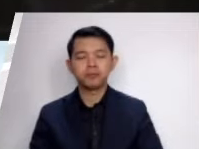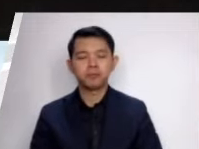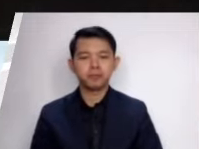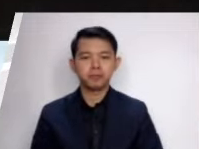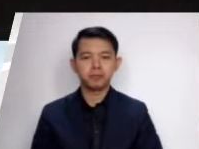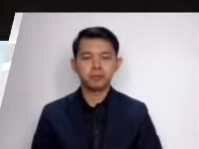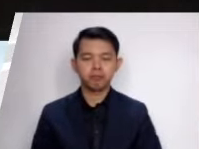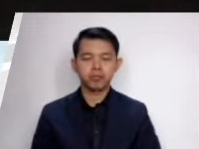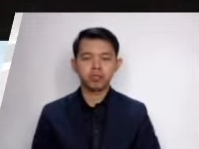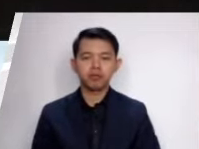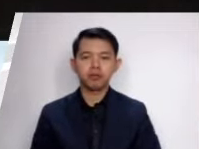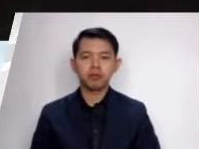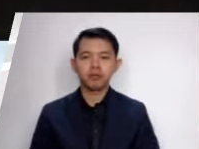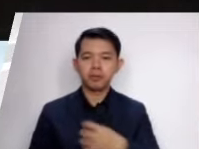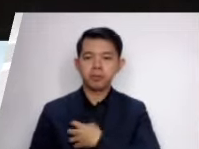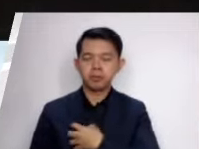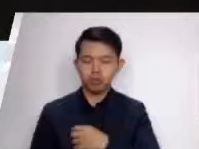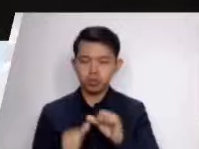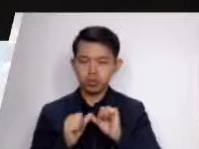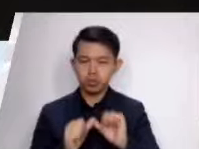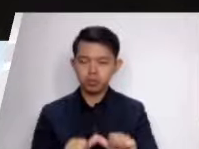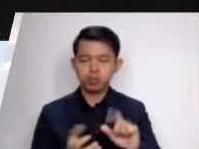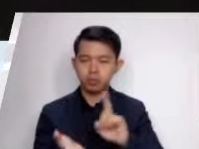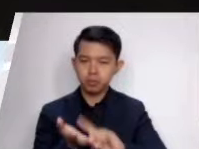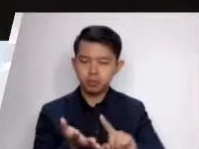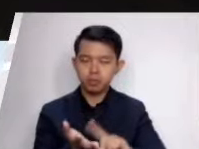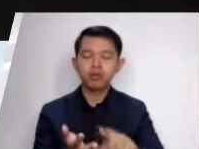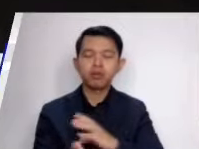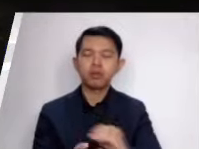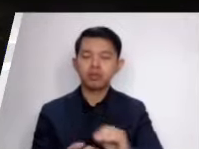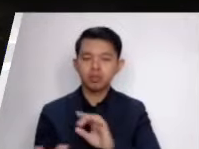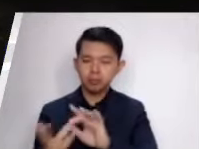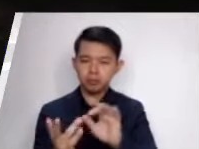pakikipag-ugnayan ng mga otoridad para maayos ang mga nasirang linya ng kuryente.